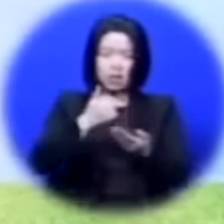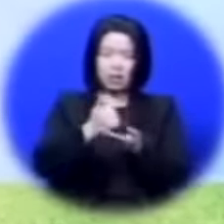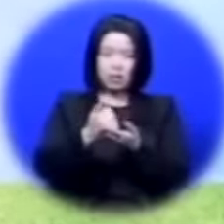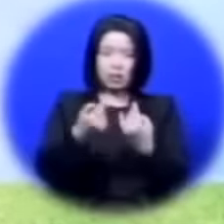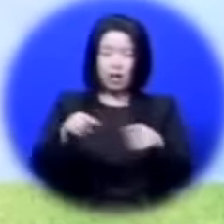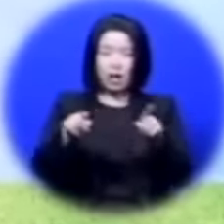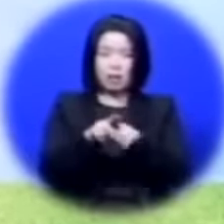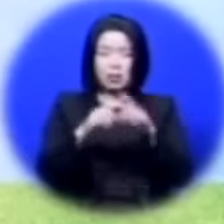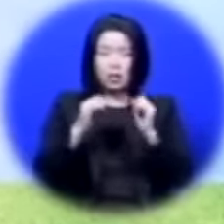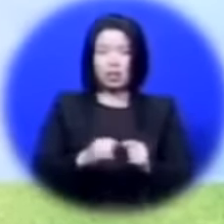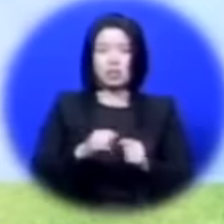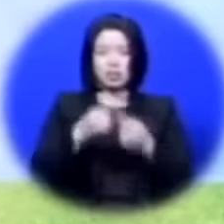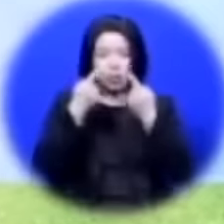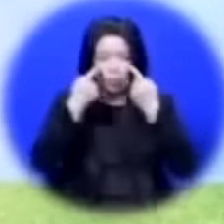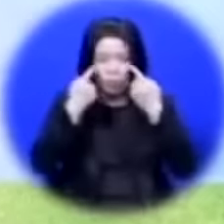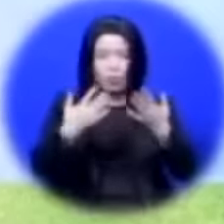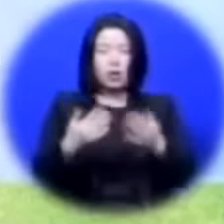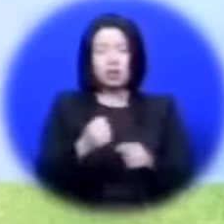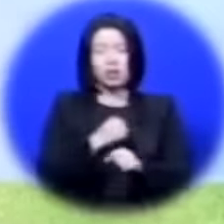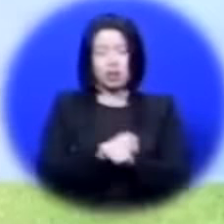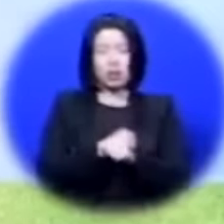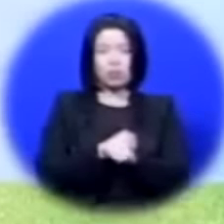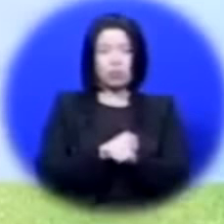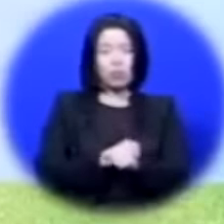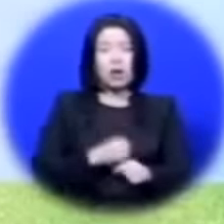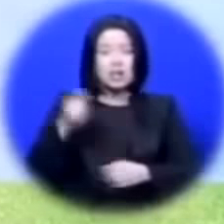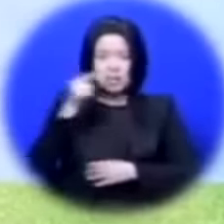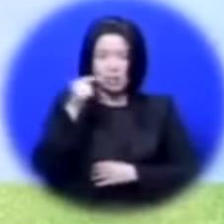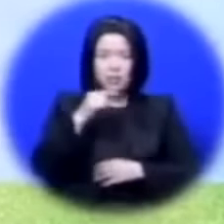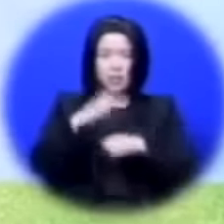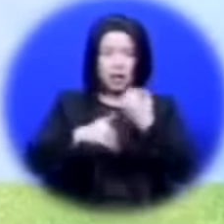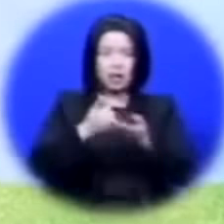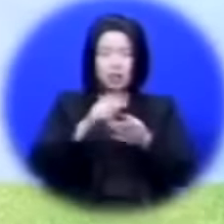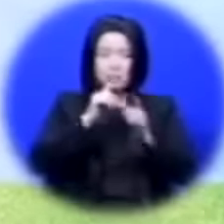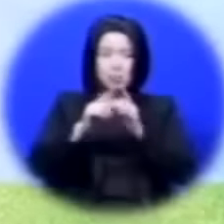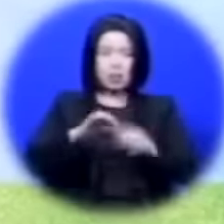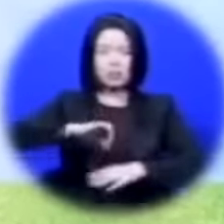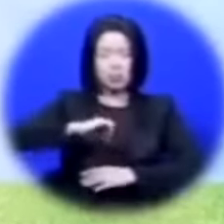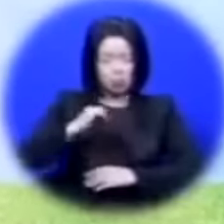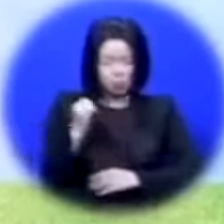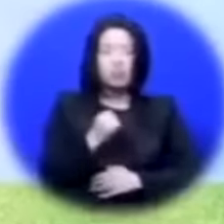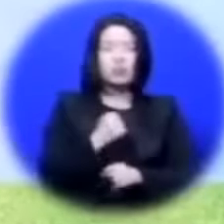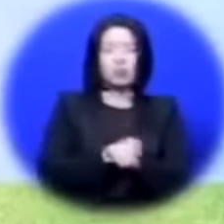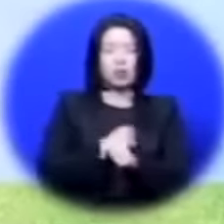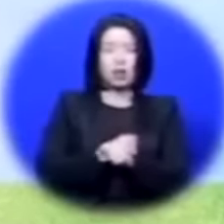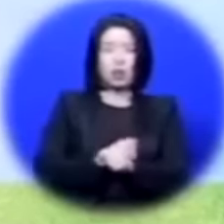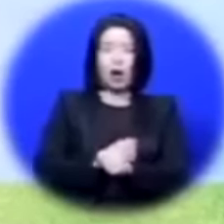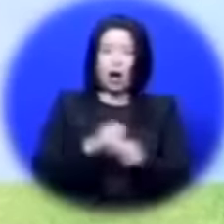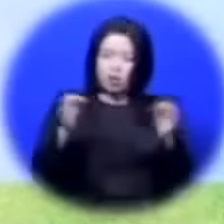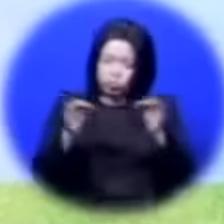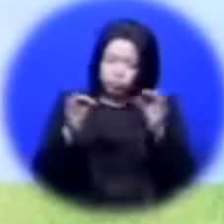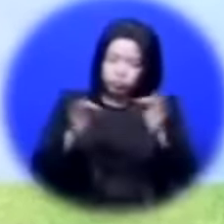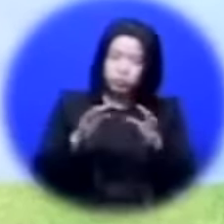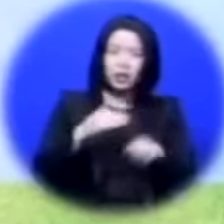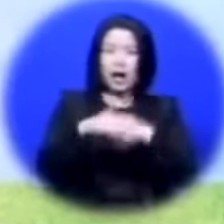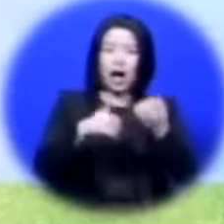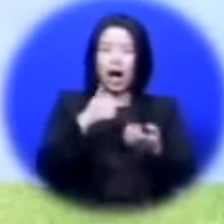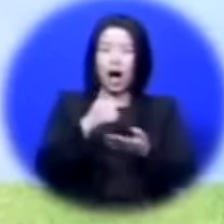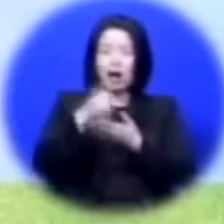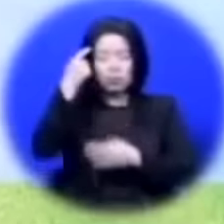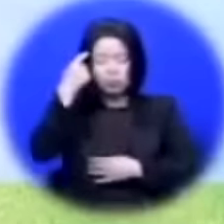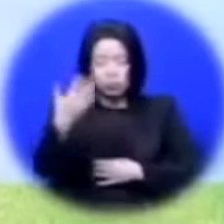계신 것을 확인하고 철저히 하나님의 말씀에 순종하고 매사에 하나님께 묻고 하나님의 응답을